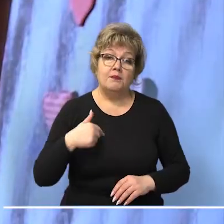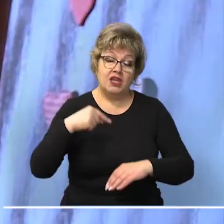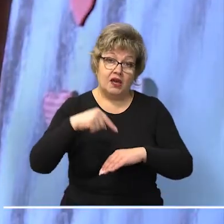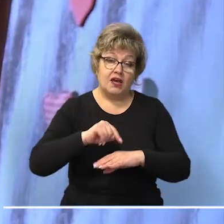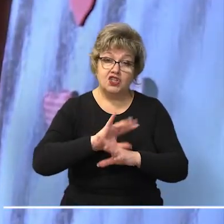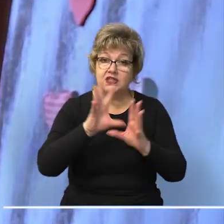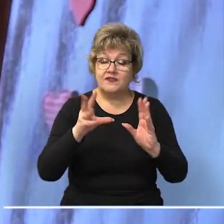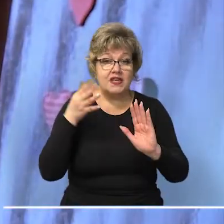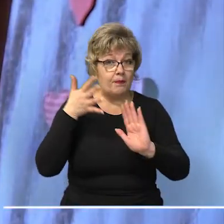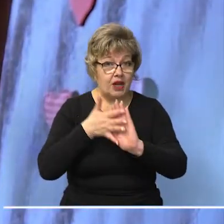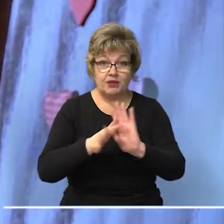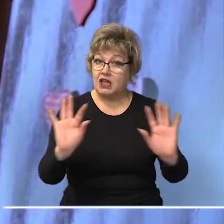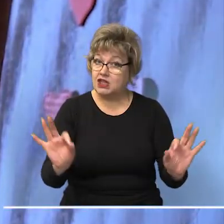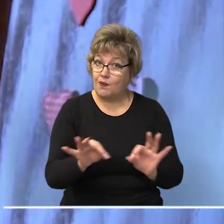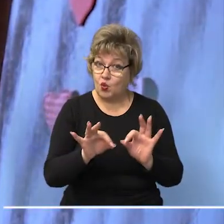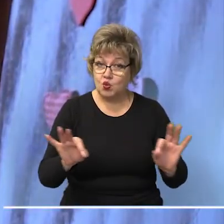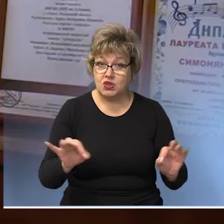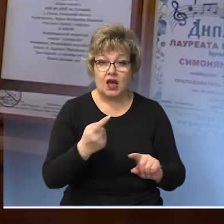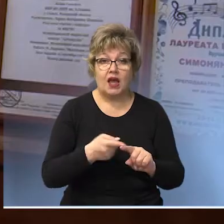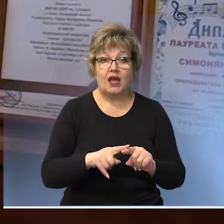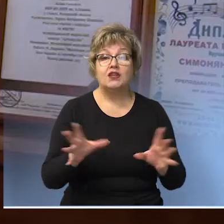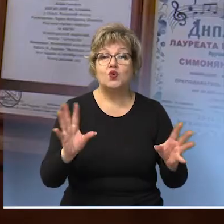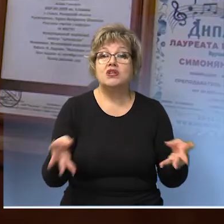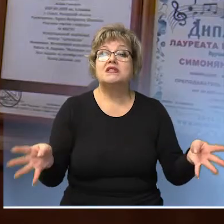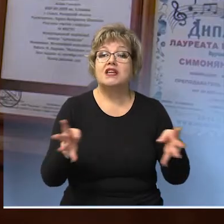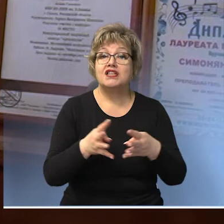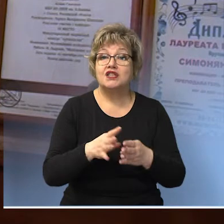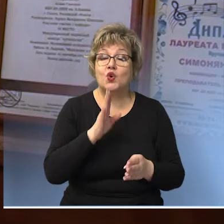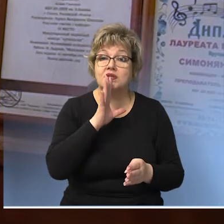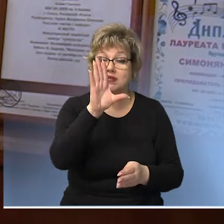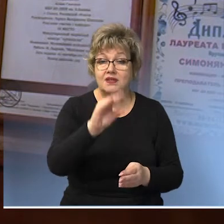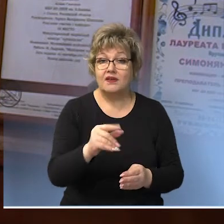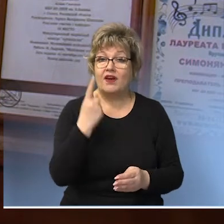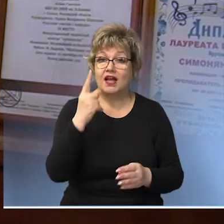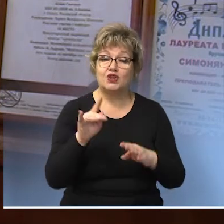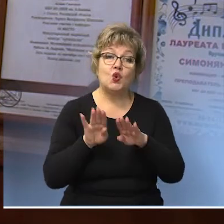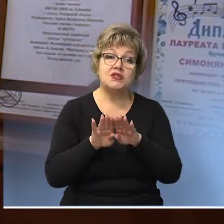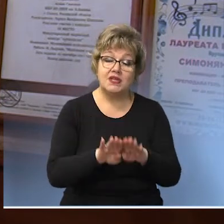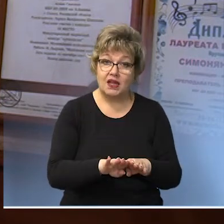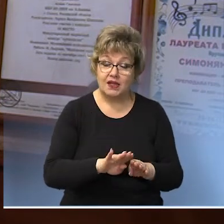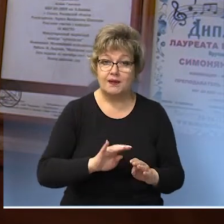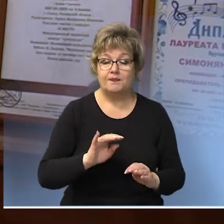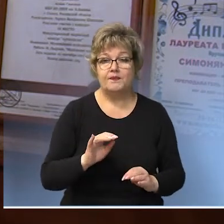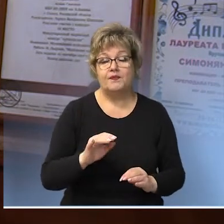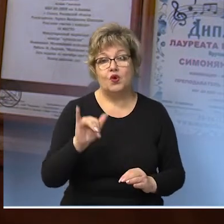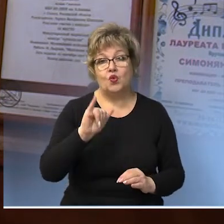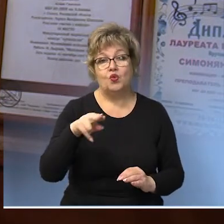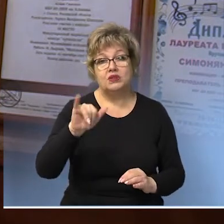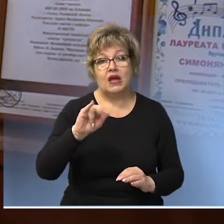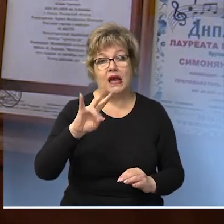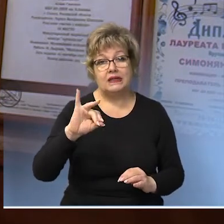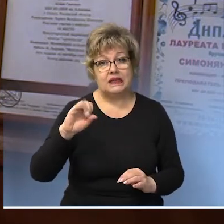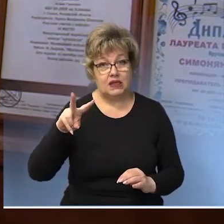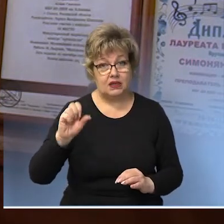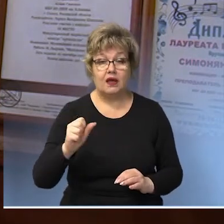Она, мне кажется, вся пропиталась уже музыкой, да. Это уже все срослось просто с ней в одно единое целое. Вот. У Даниила